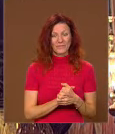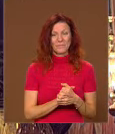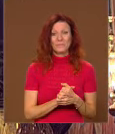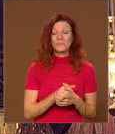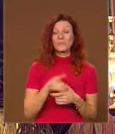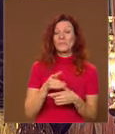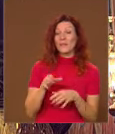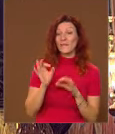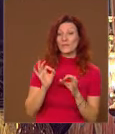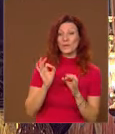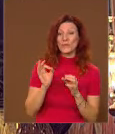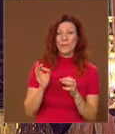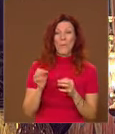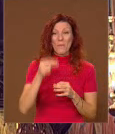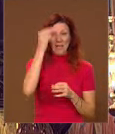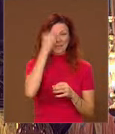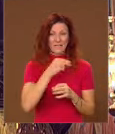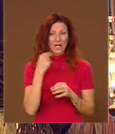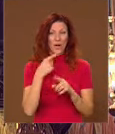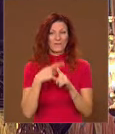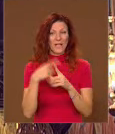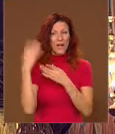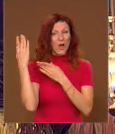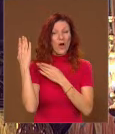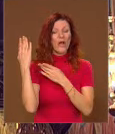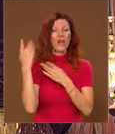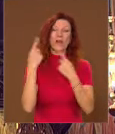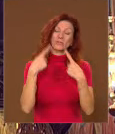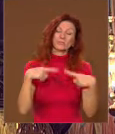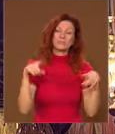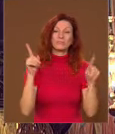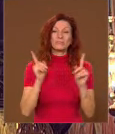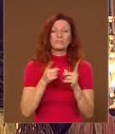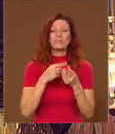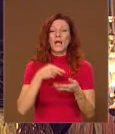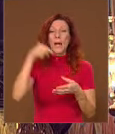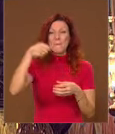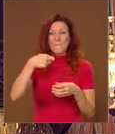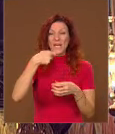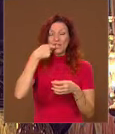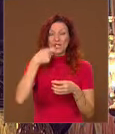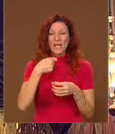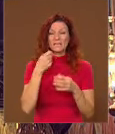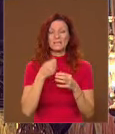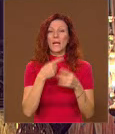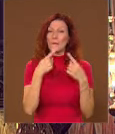В този момент църковният хор изпълнява така наречените причастни песнопения,